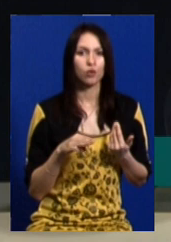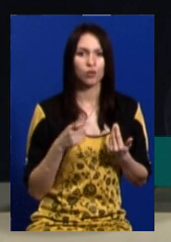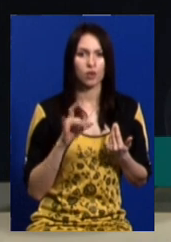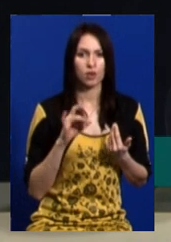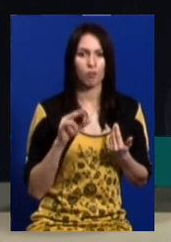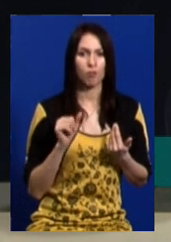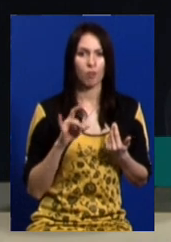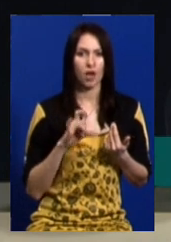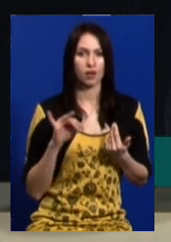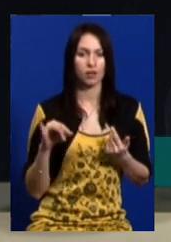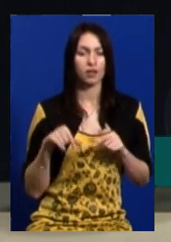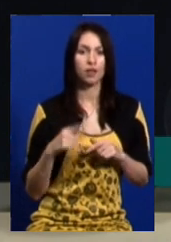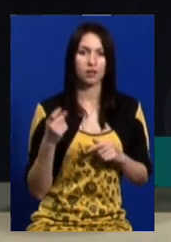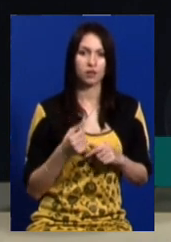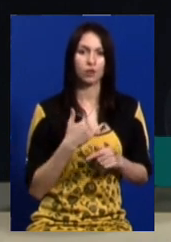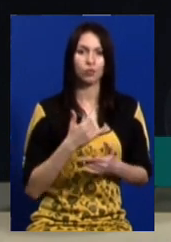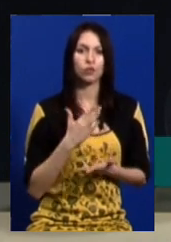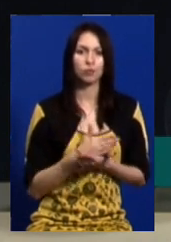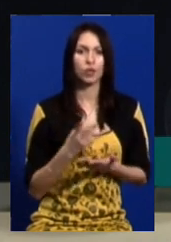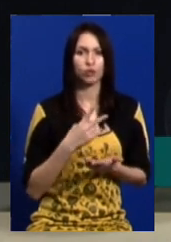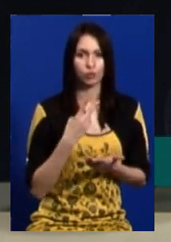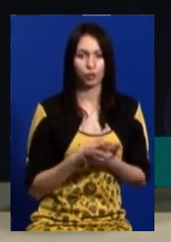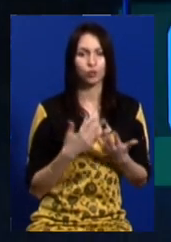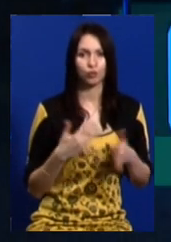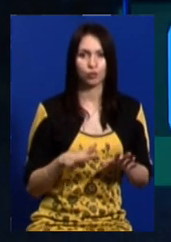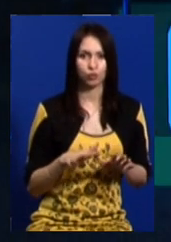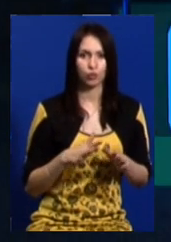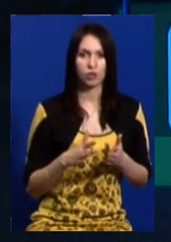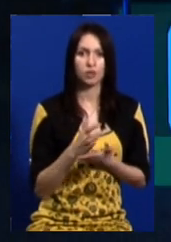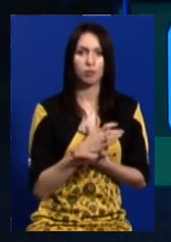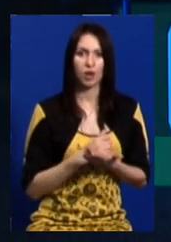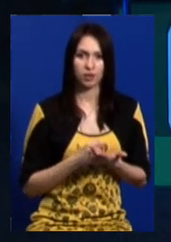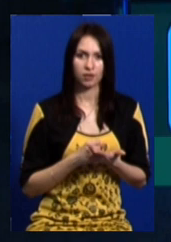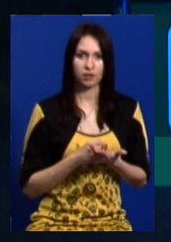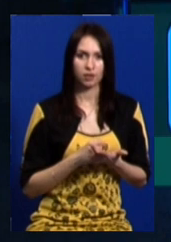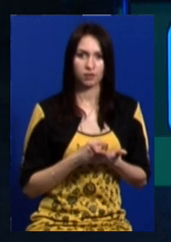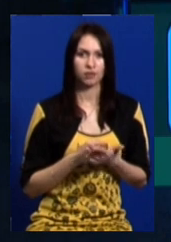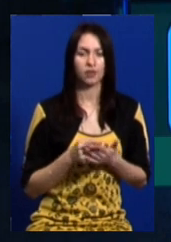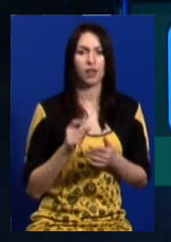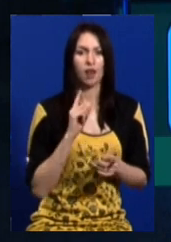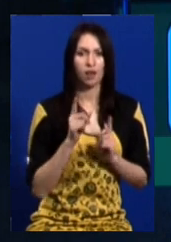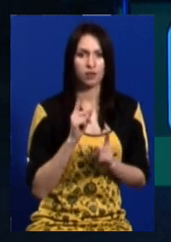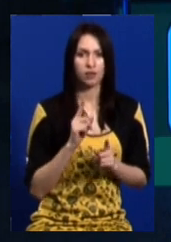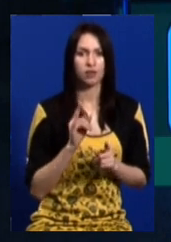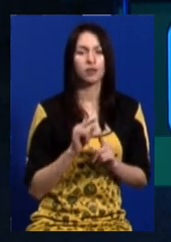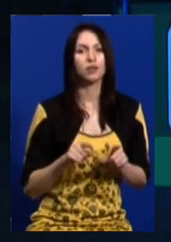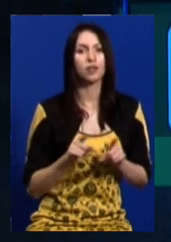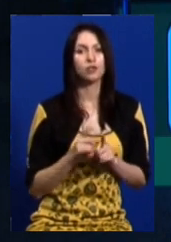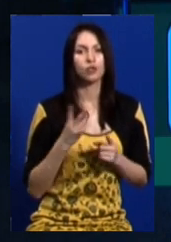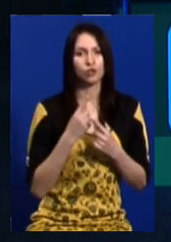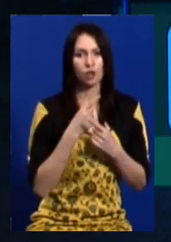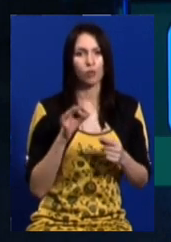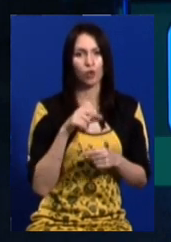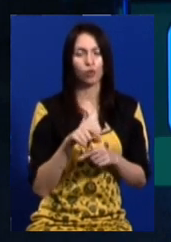цього тижня ми маємо теж проводити зараз зібрання єпархіальної ради. Ми теж маємо оголосити про те,